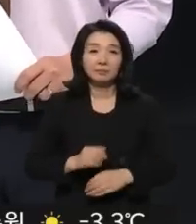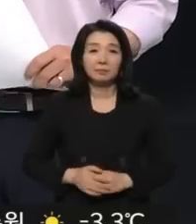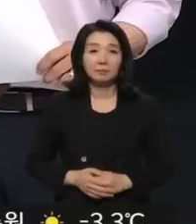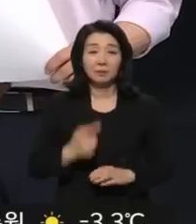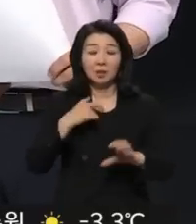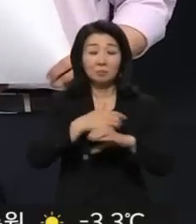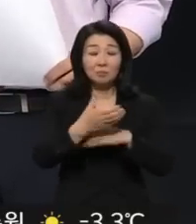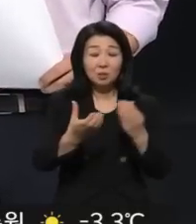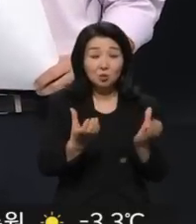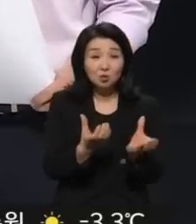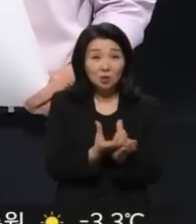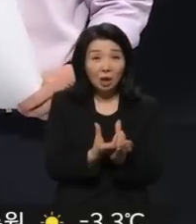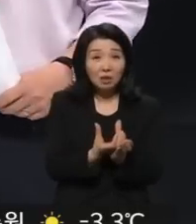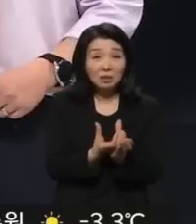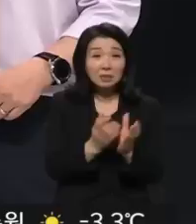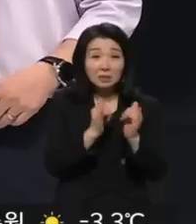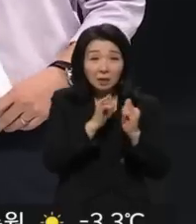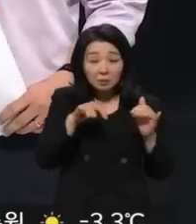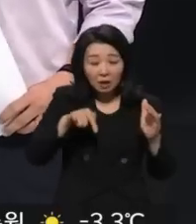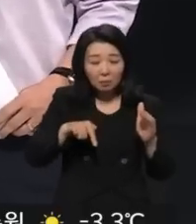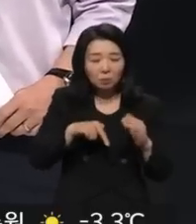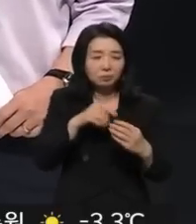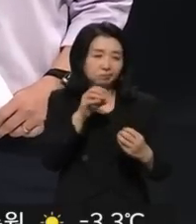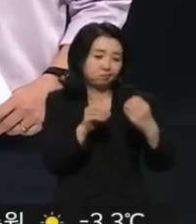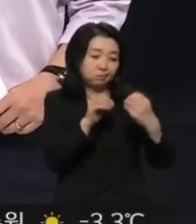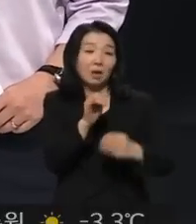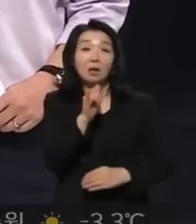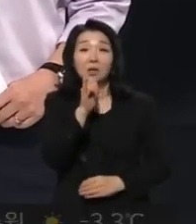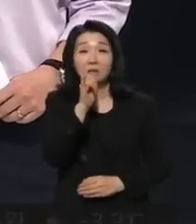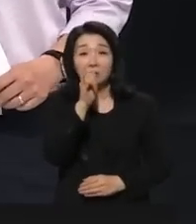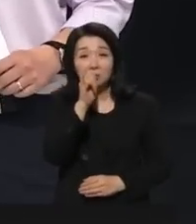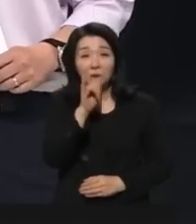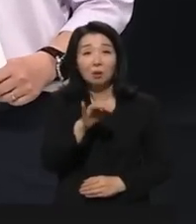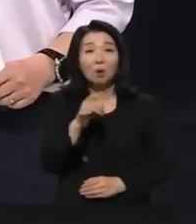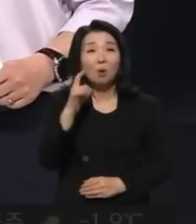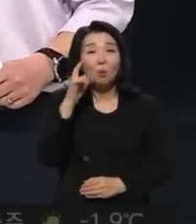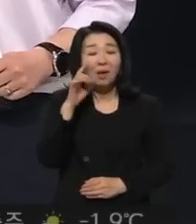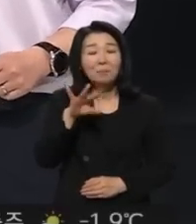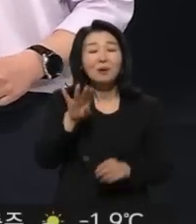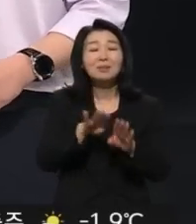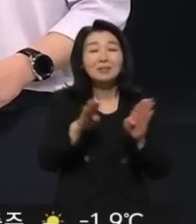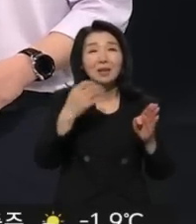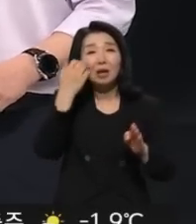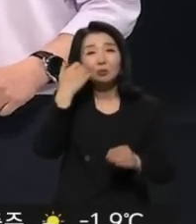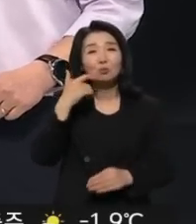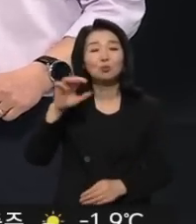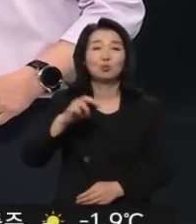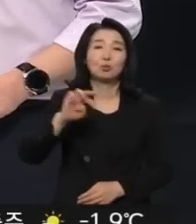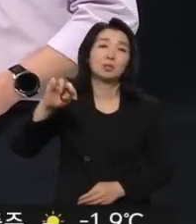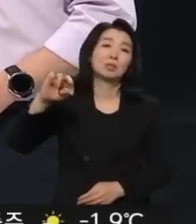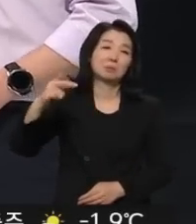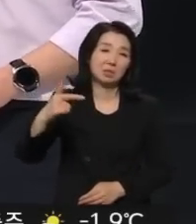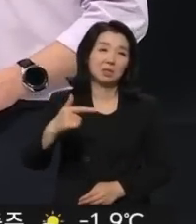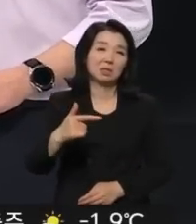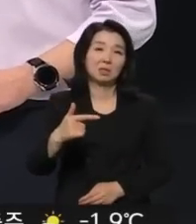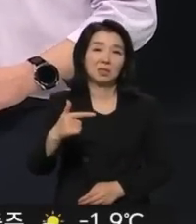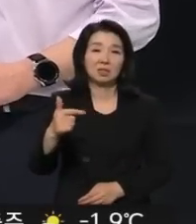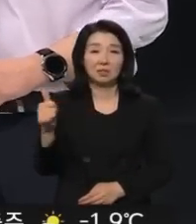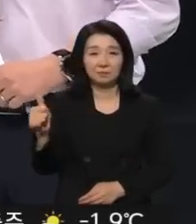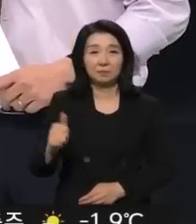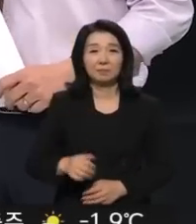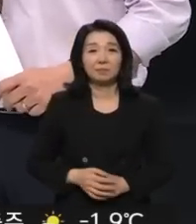민주당 스피커들 사이에 신경전도 벌어졌죠. 먼저 포문을 연 건 유시민 전 노무현재단